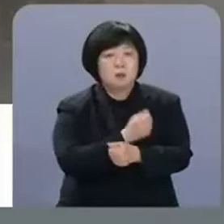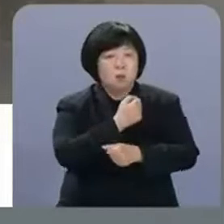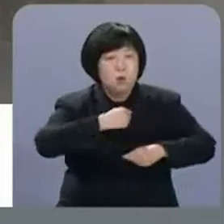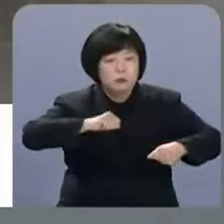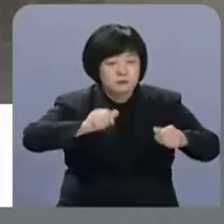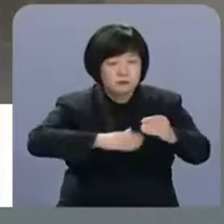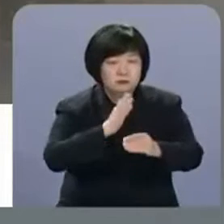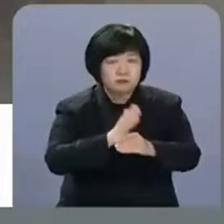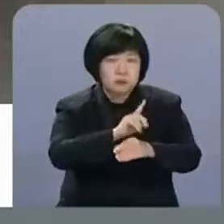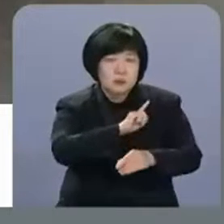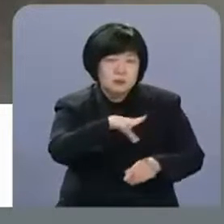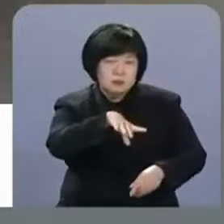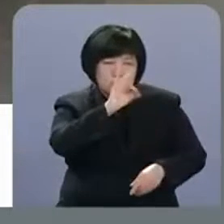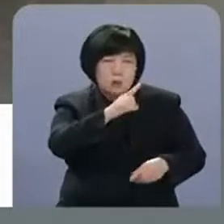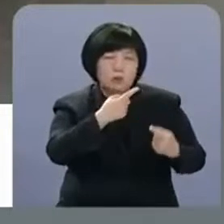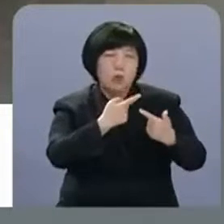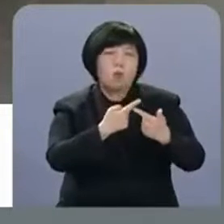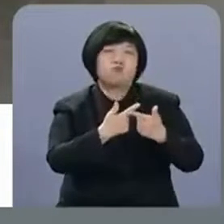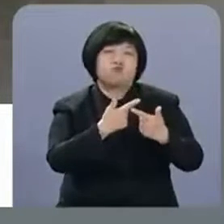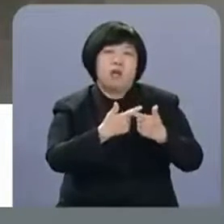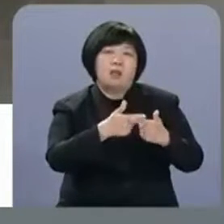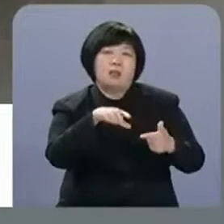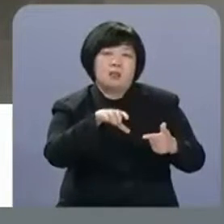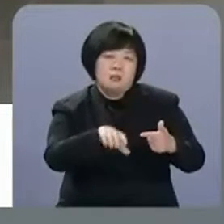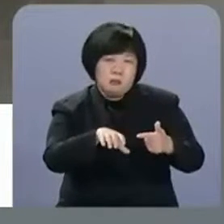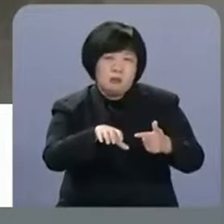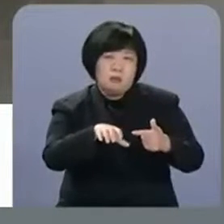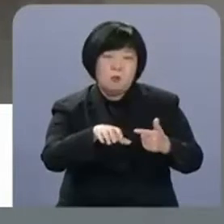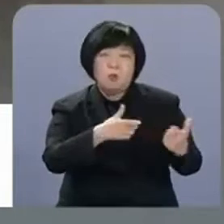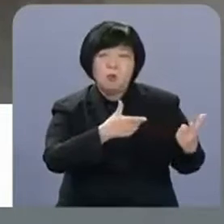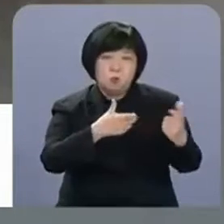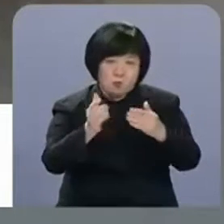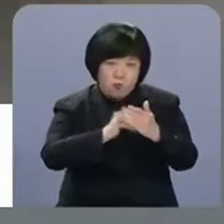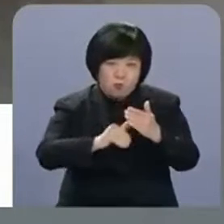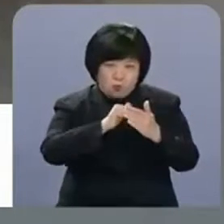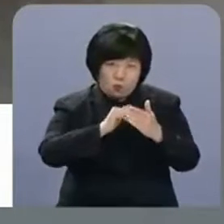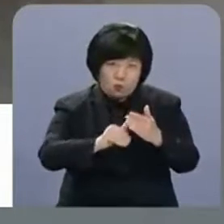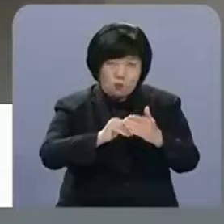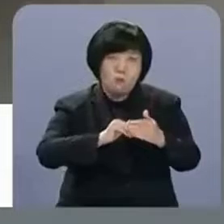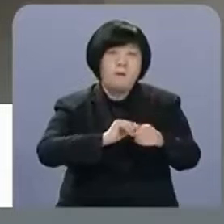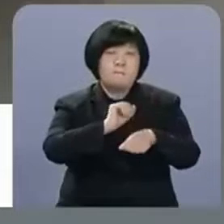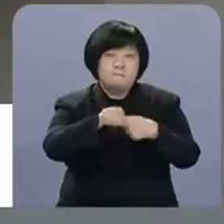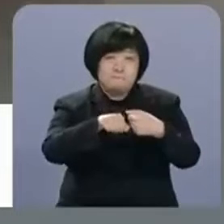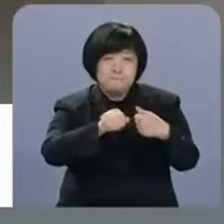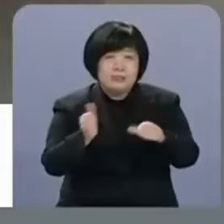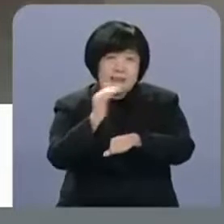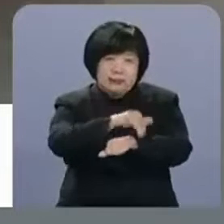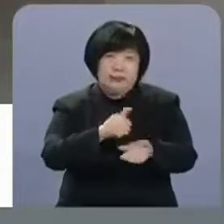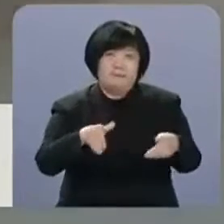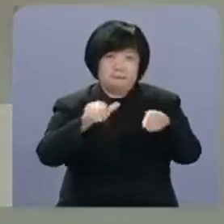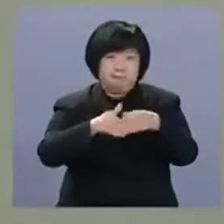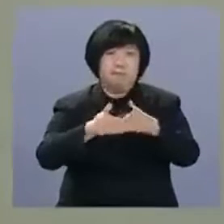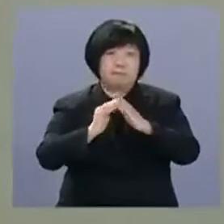최초로 00 동물 장료 시설 도입을 추진하고 있습니다 김아름 의 기자의 보도입니다